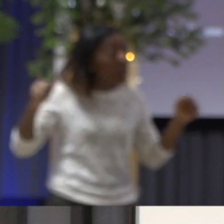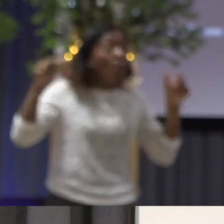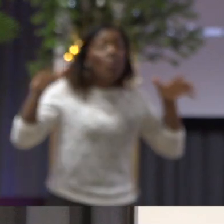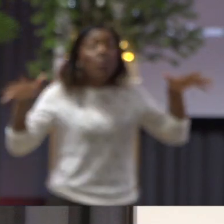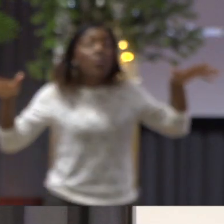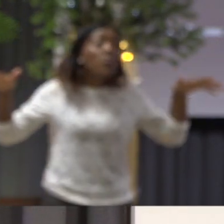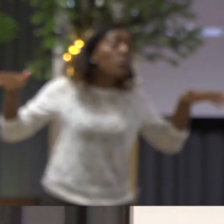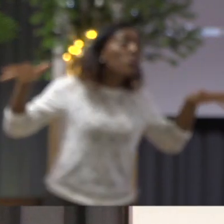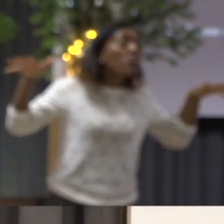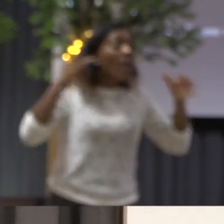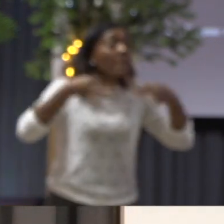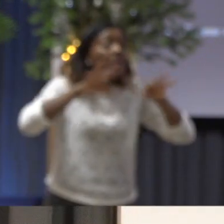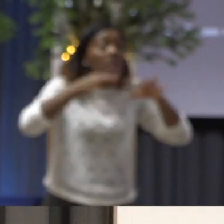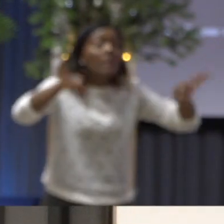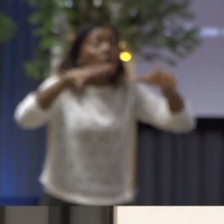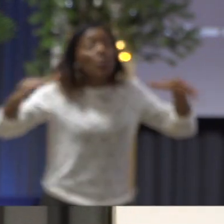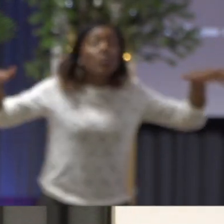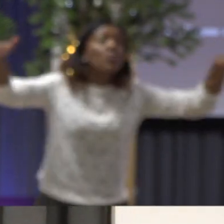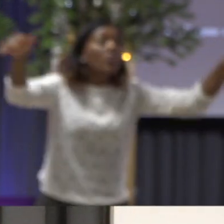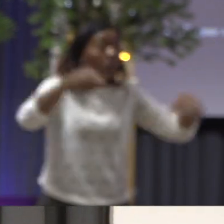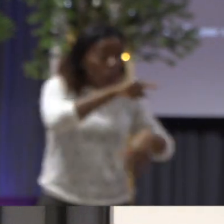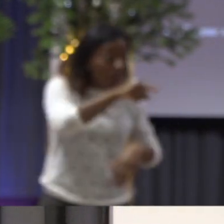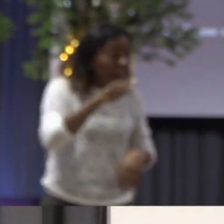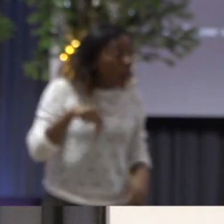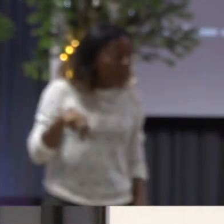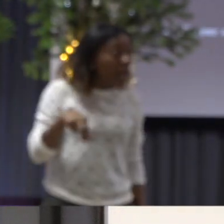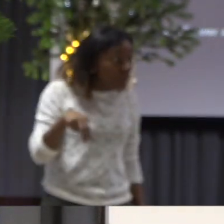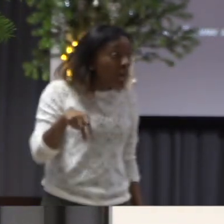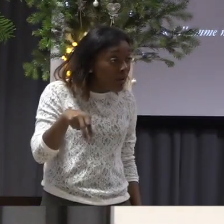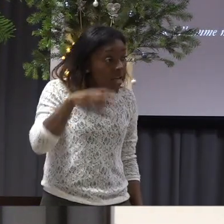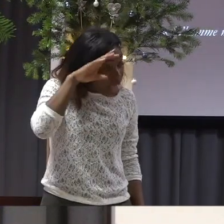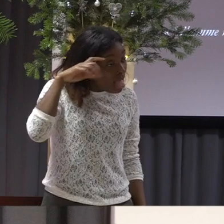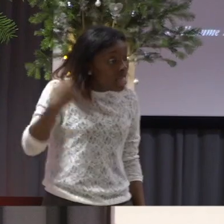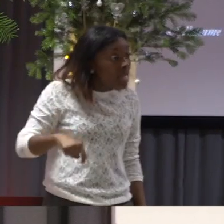Il peut aller partout. Toi, non. Tu as besoin de marcher, de prendre.